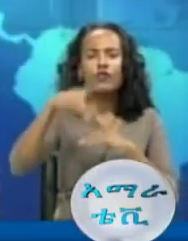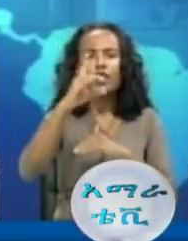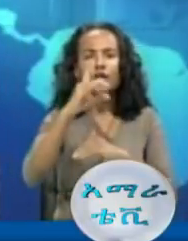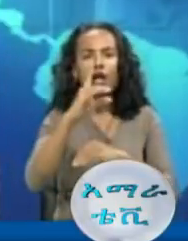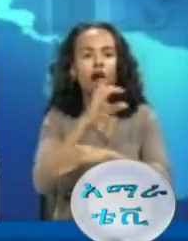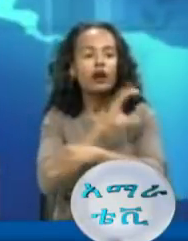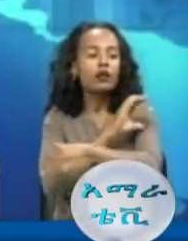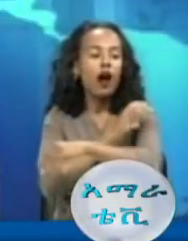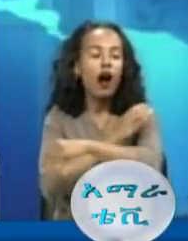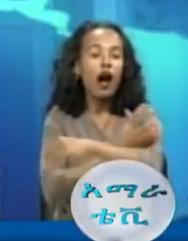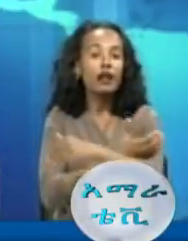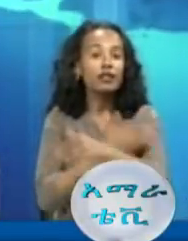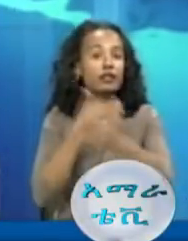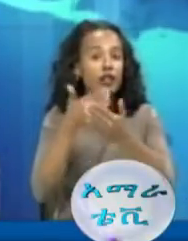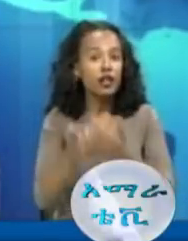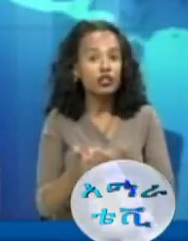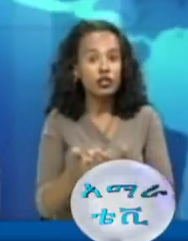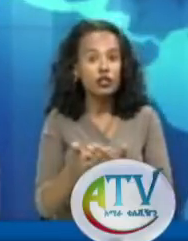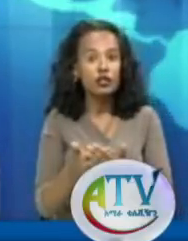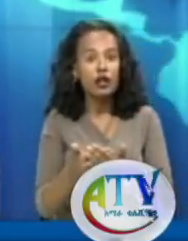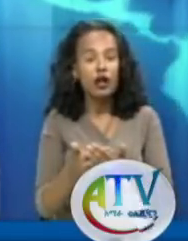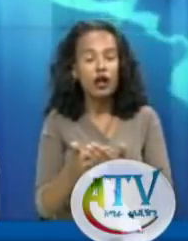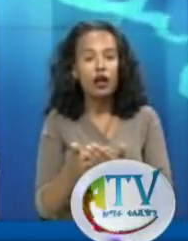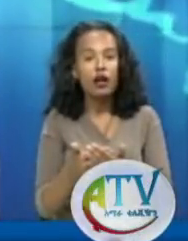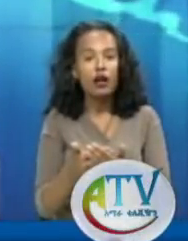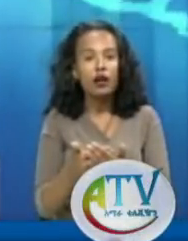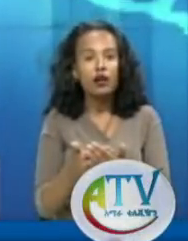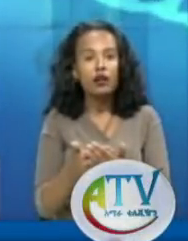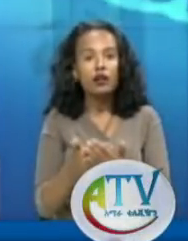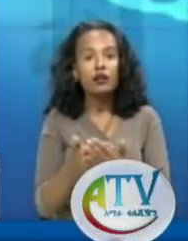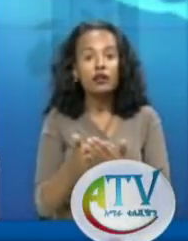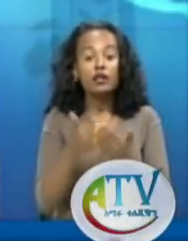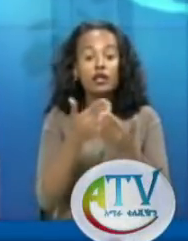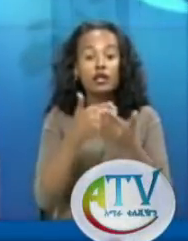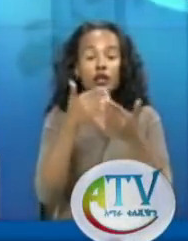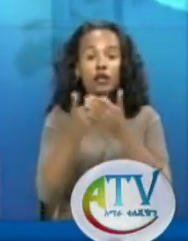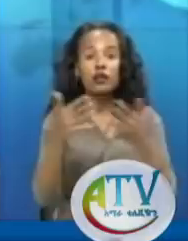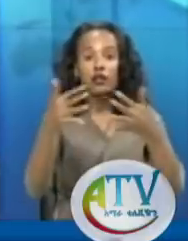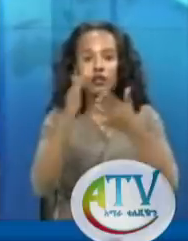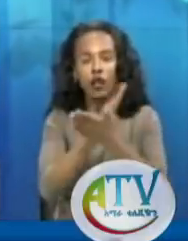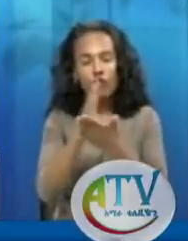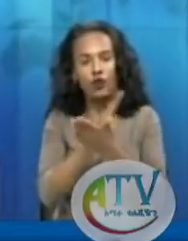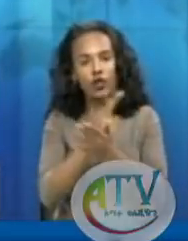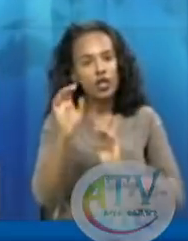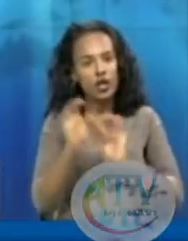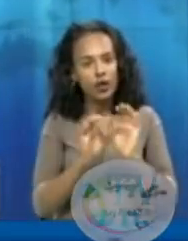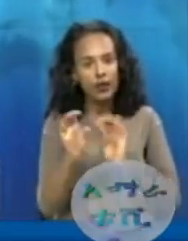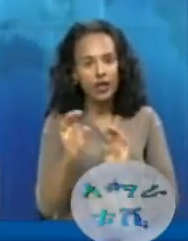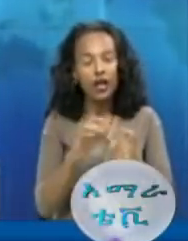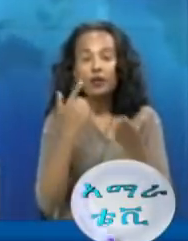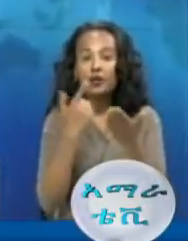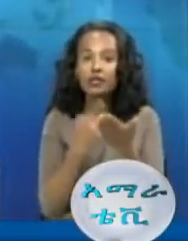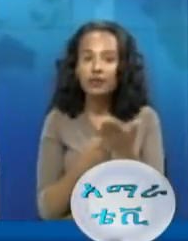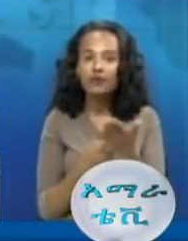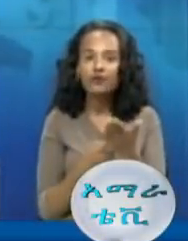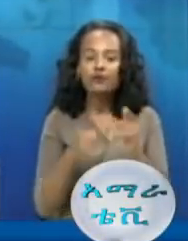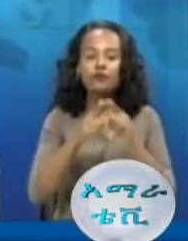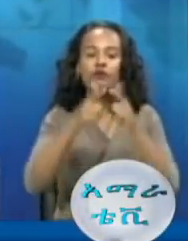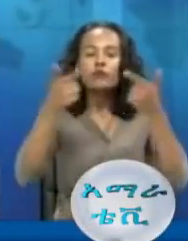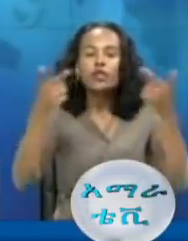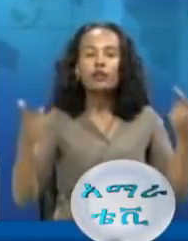የኃይል ተደራሽነትና አለመቆራረጥ ላይ ከፍተኛ ርብርብ ይደረጋል። በዚህም